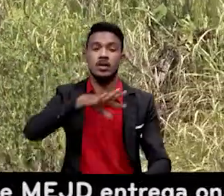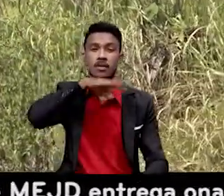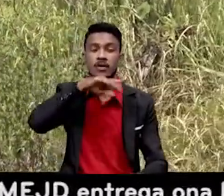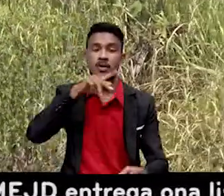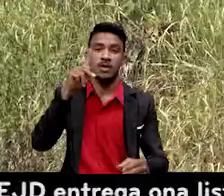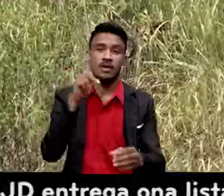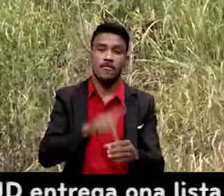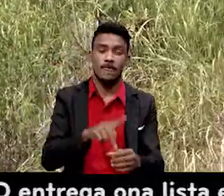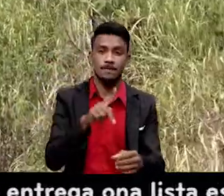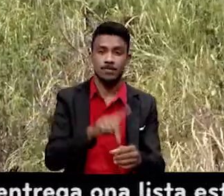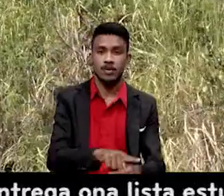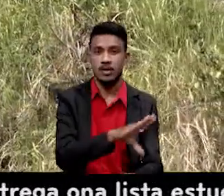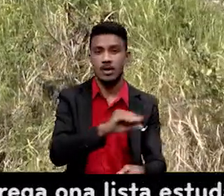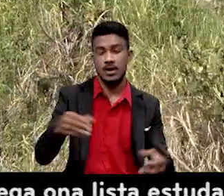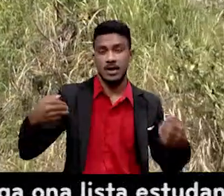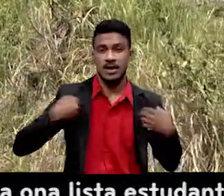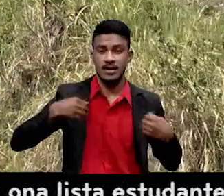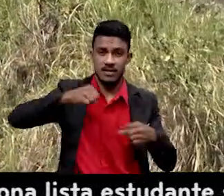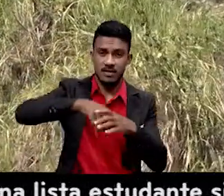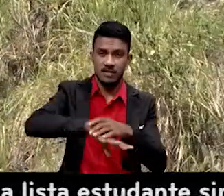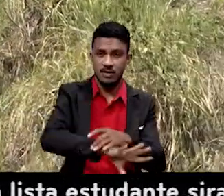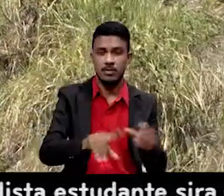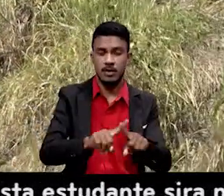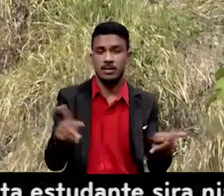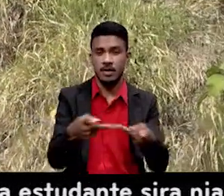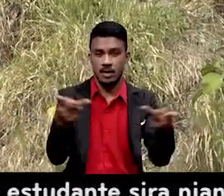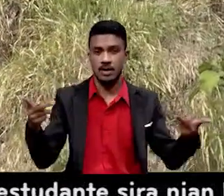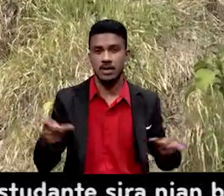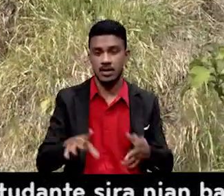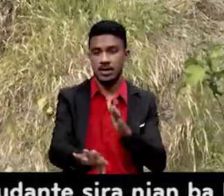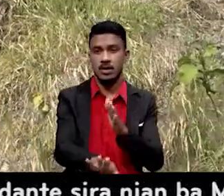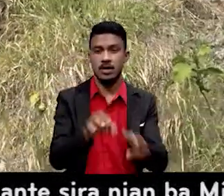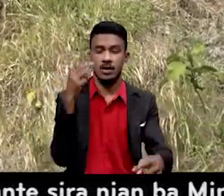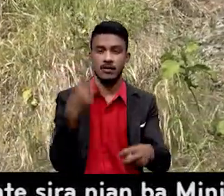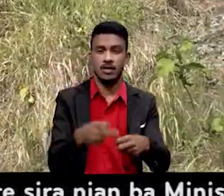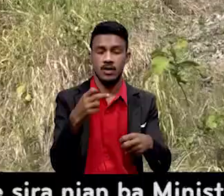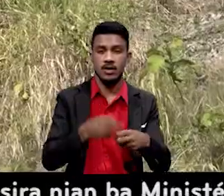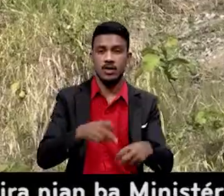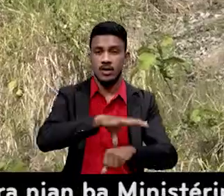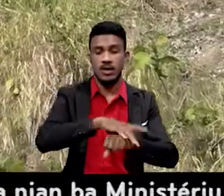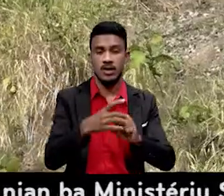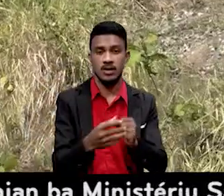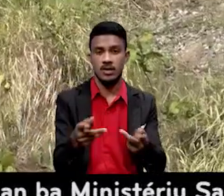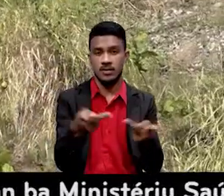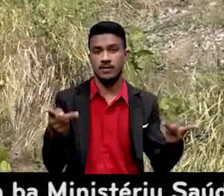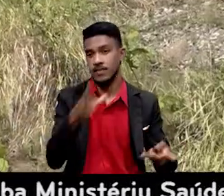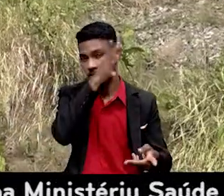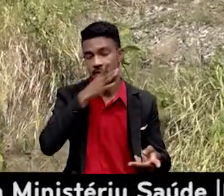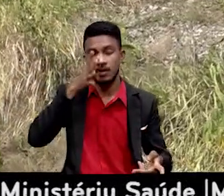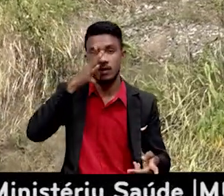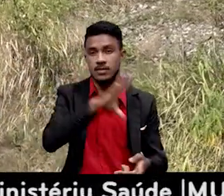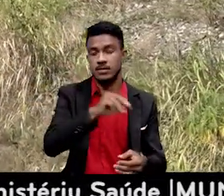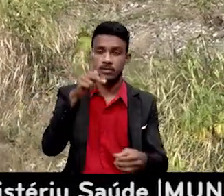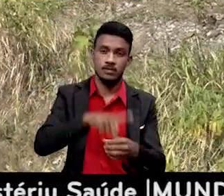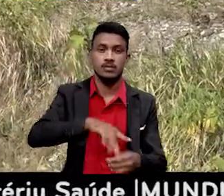selu, único ia det ai farina, mai berai ne behetan implicação ia tos larang, no tahu ten ia valeta larang ne be